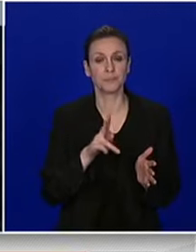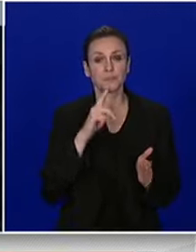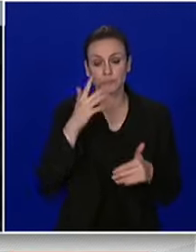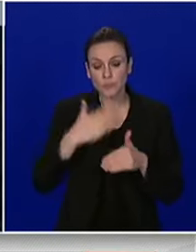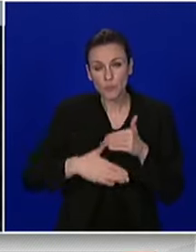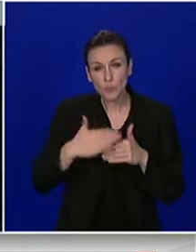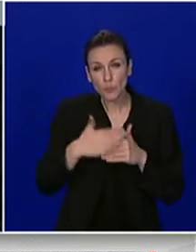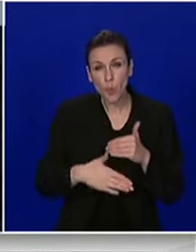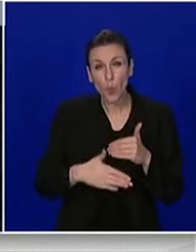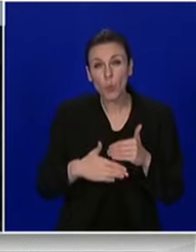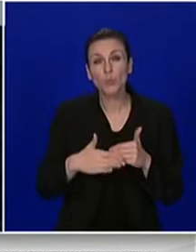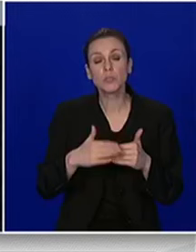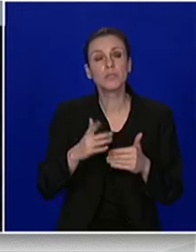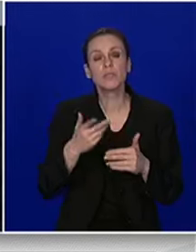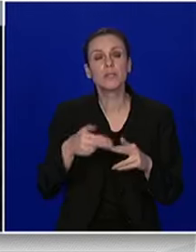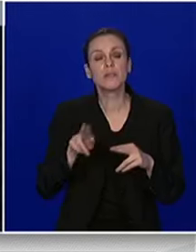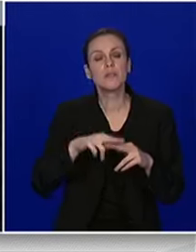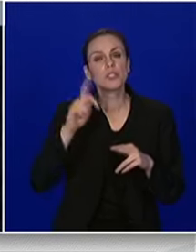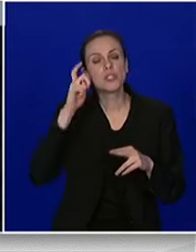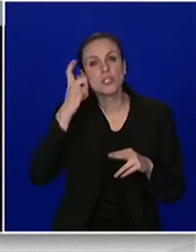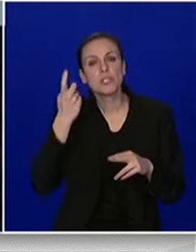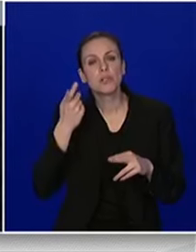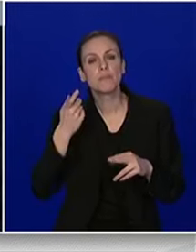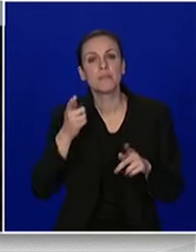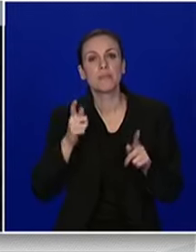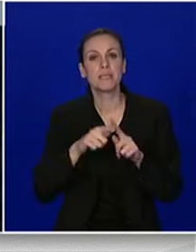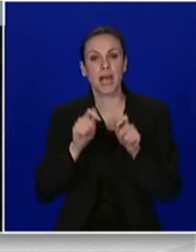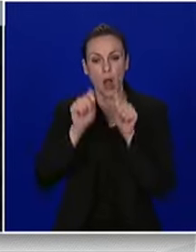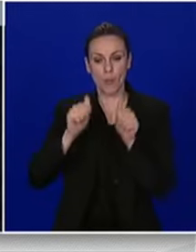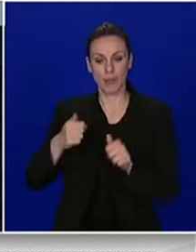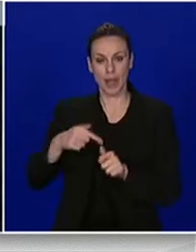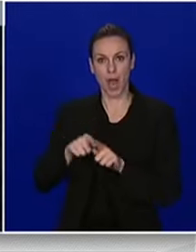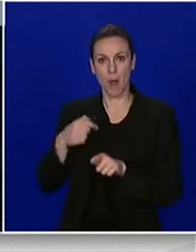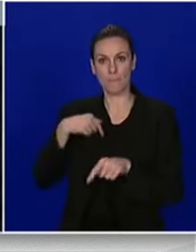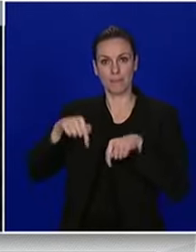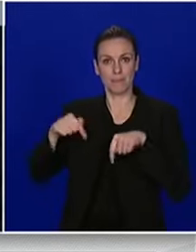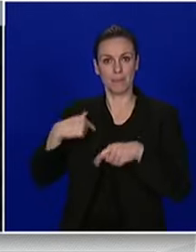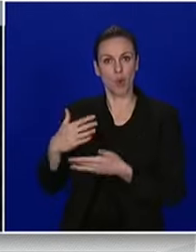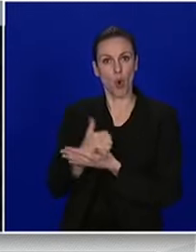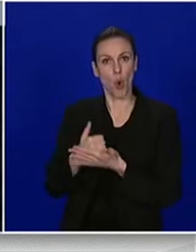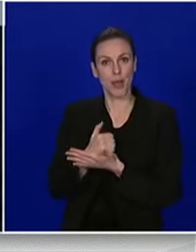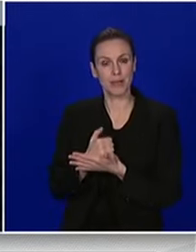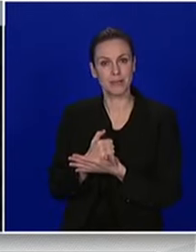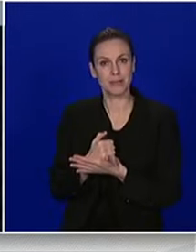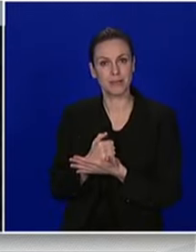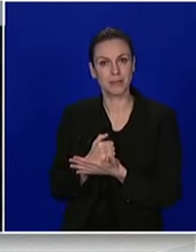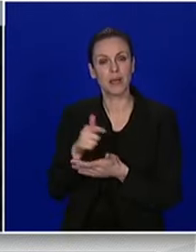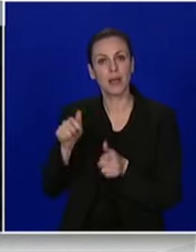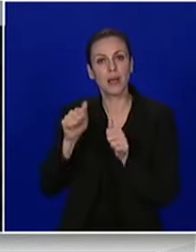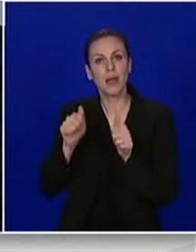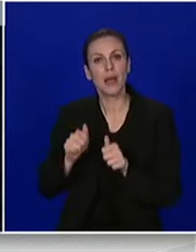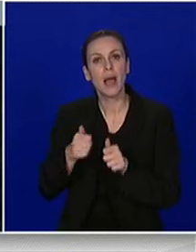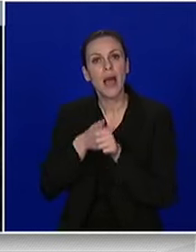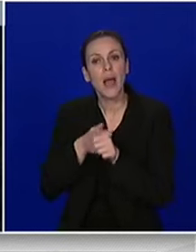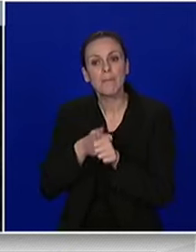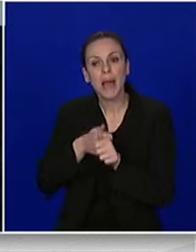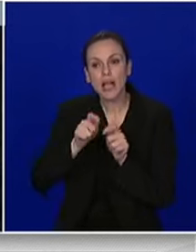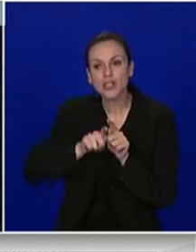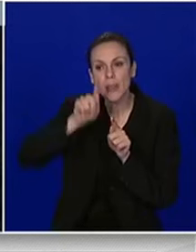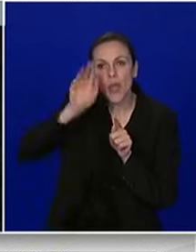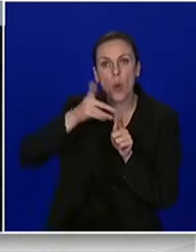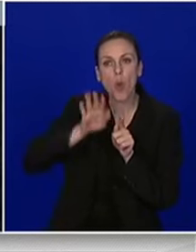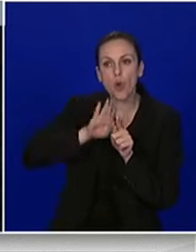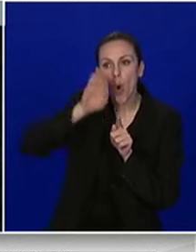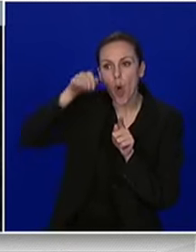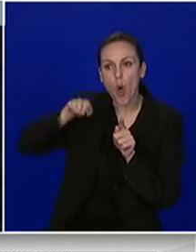vrijeme sve više razmišljaju o modelu koji mi ovdje koristimo, a to je model praćenja trendova